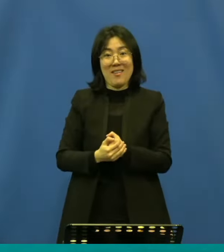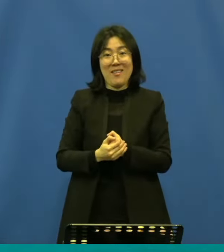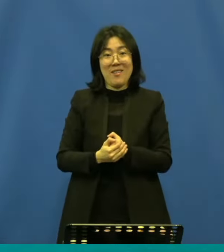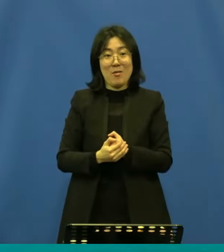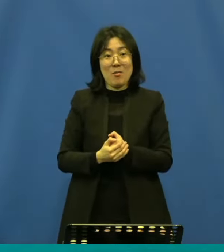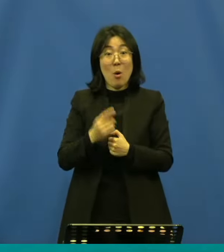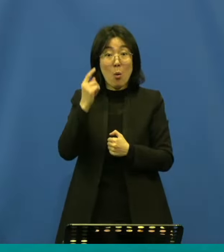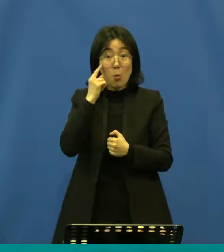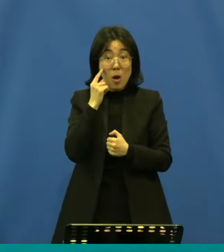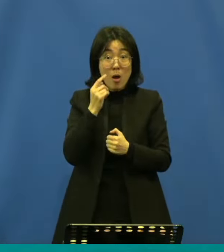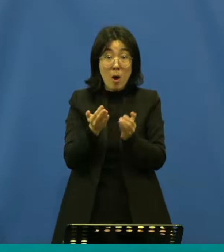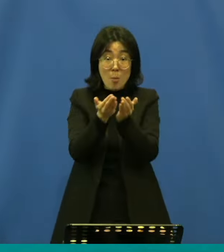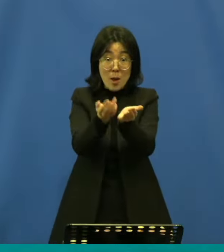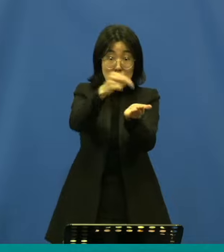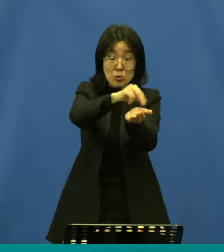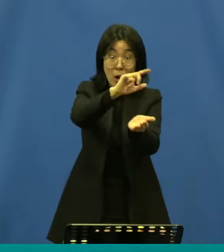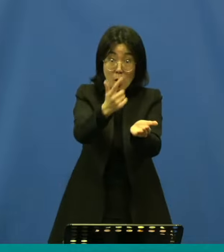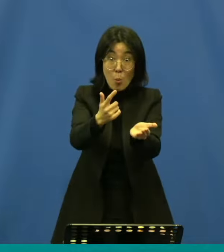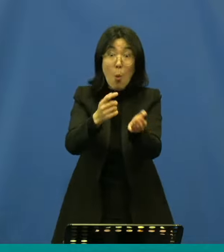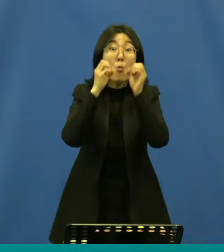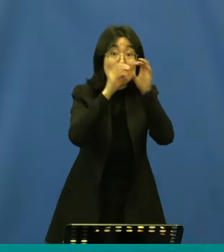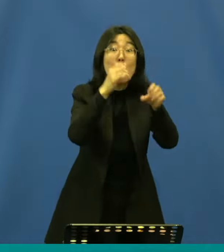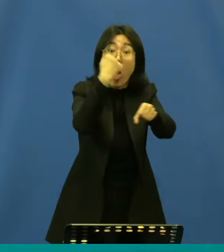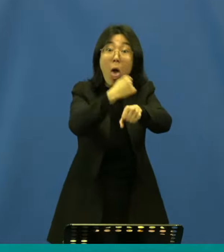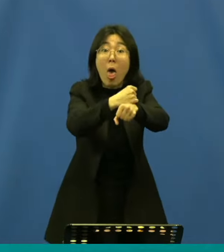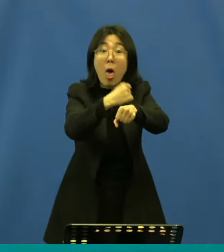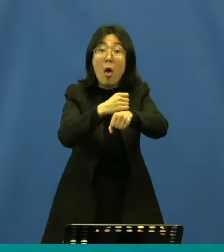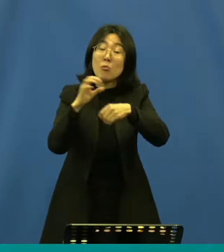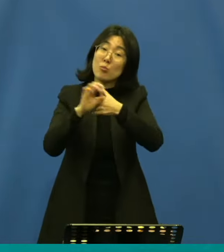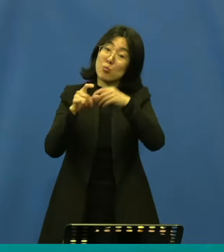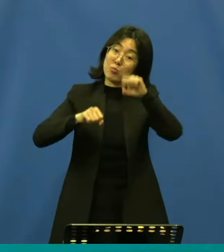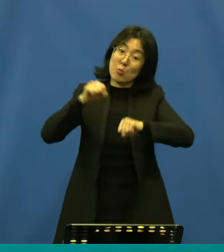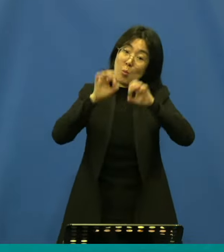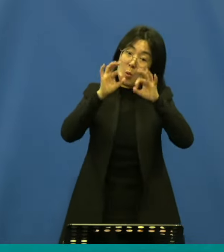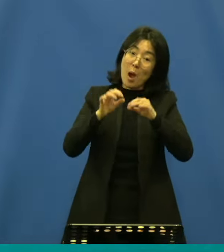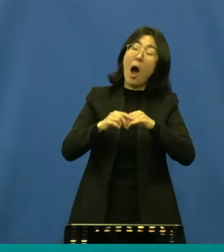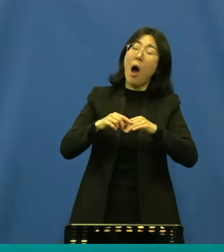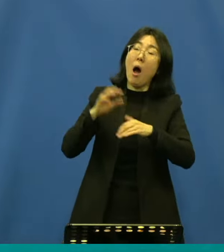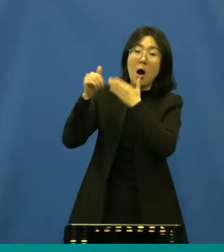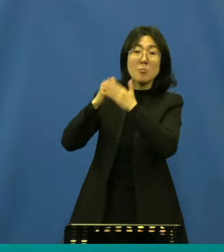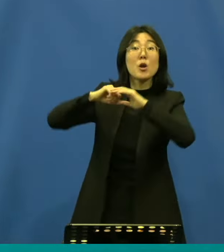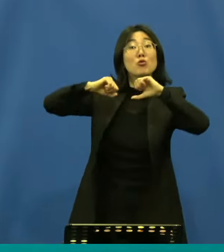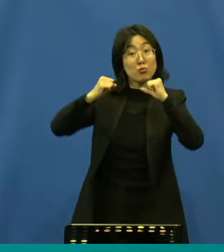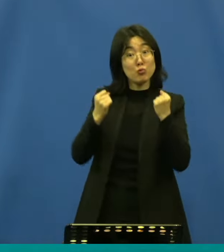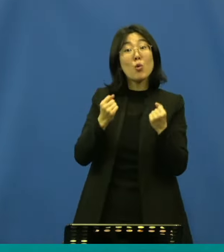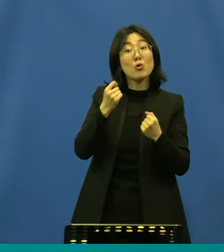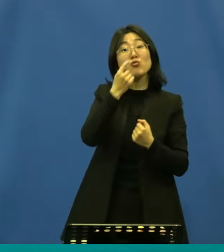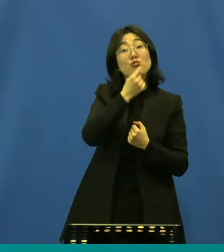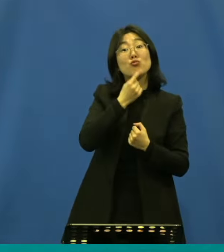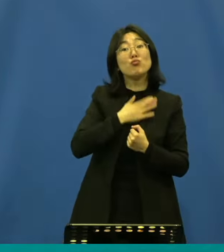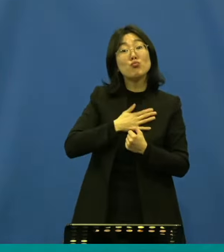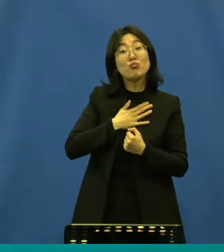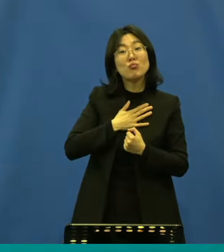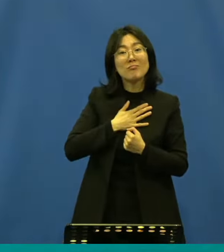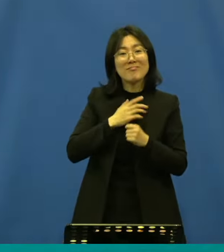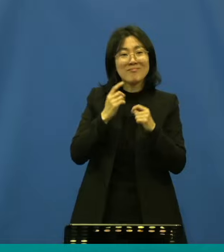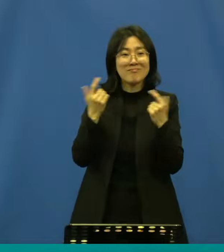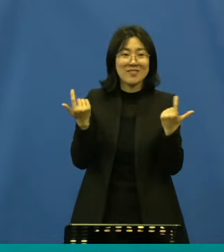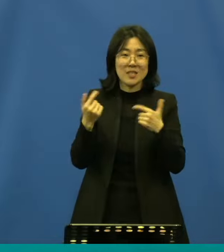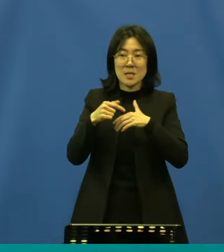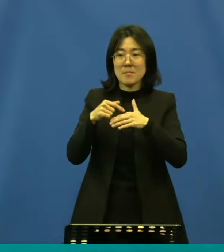순종이에요. 그런데 마음에 숨어있는 죄는 교묘합니다. 겉으로 드러난 죄보다 숨겨진 죄가